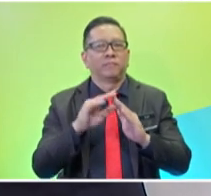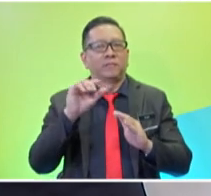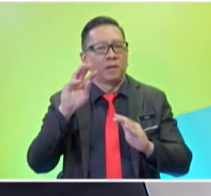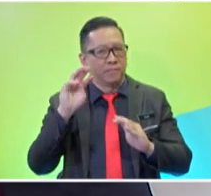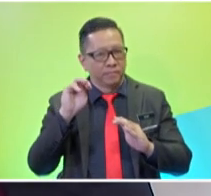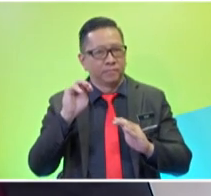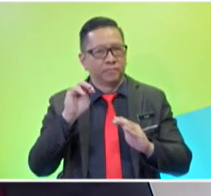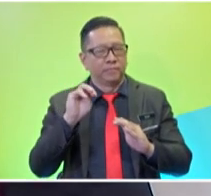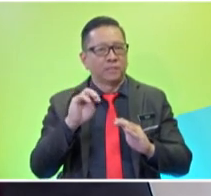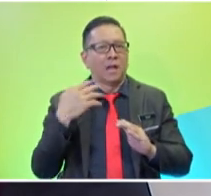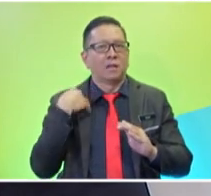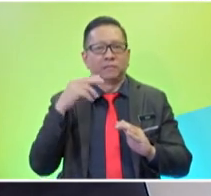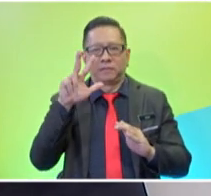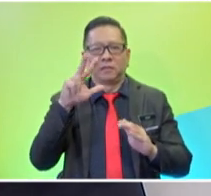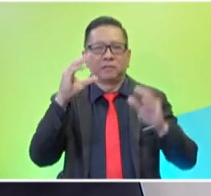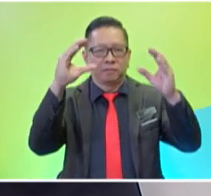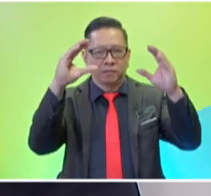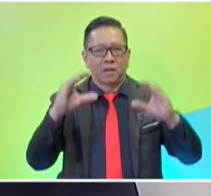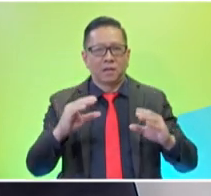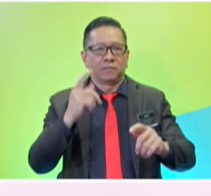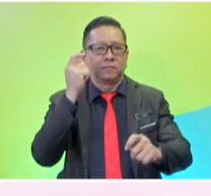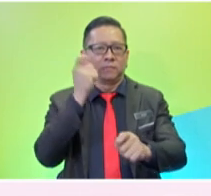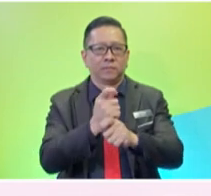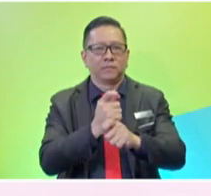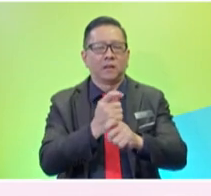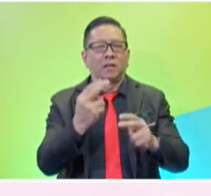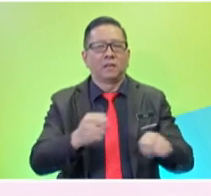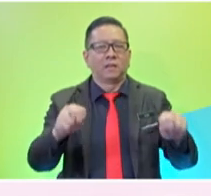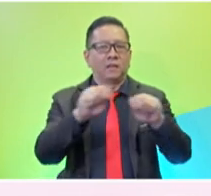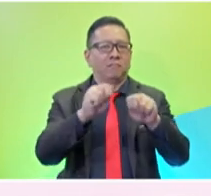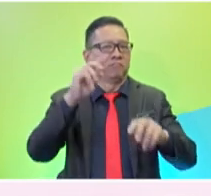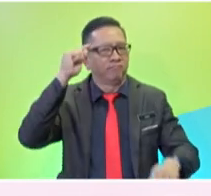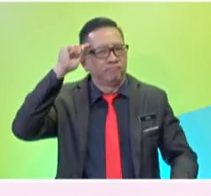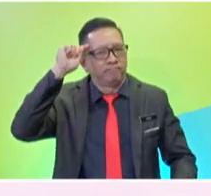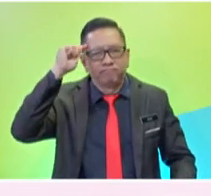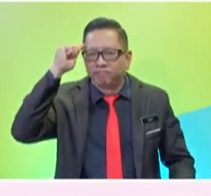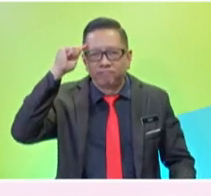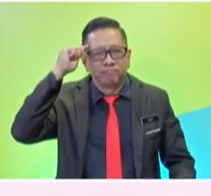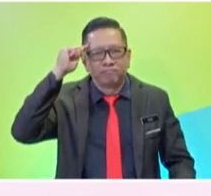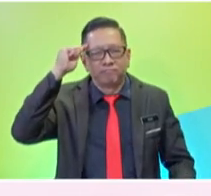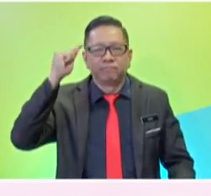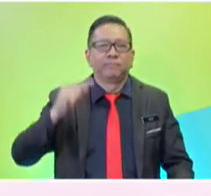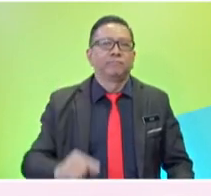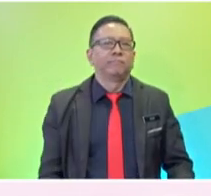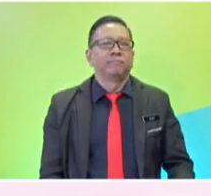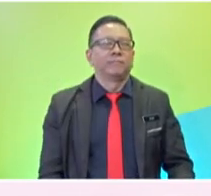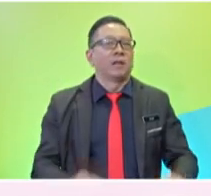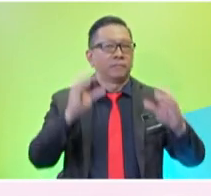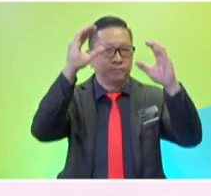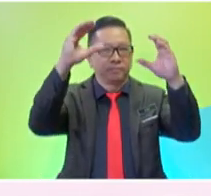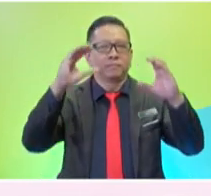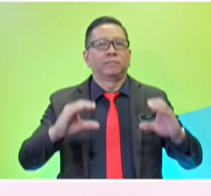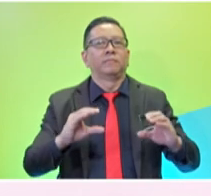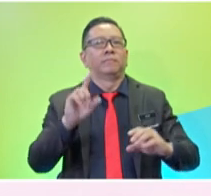ada tiga cara untuk menentukan nilai yang tidak diketahui dalam suatu kadaran Baiklah Cara yang pertama